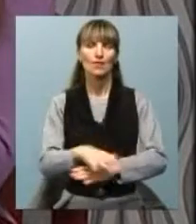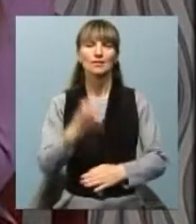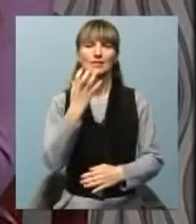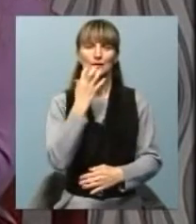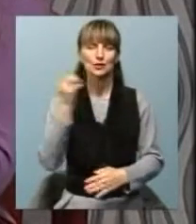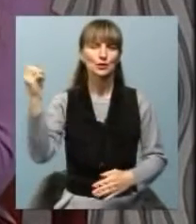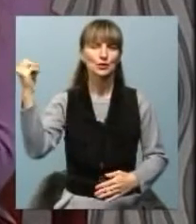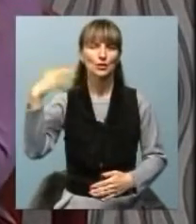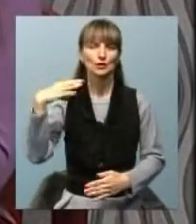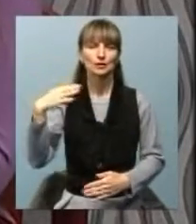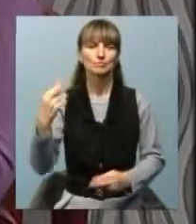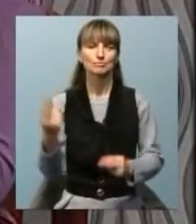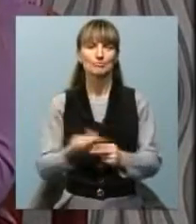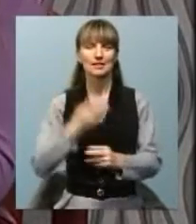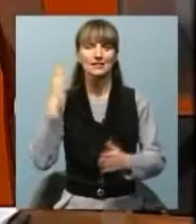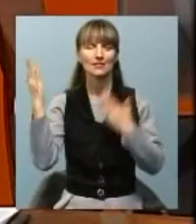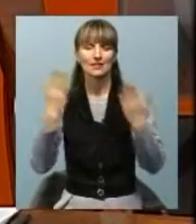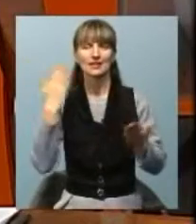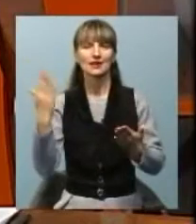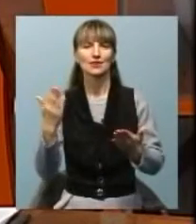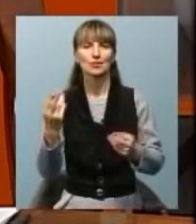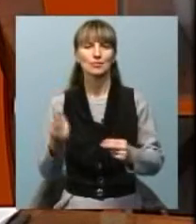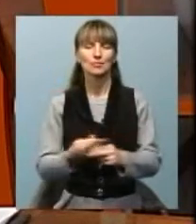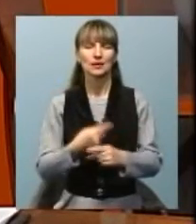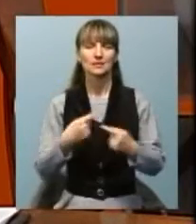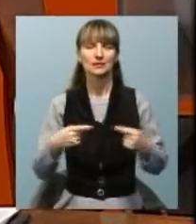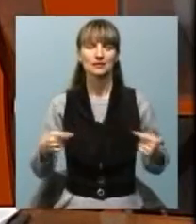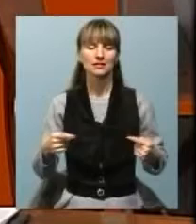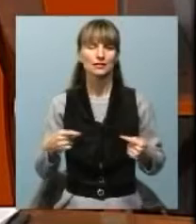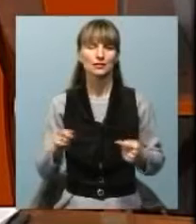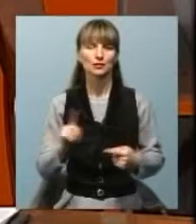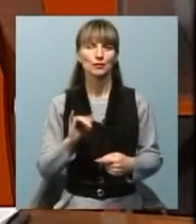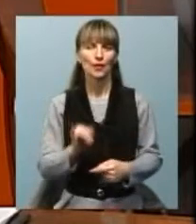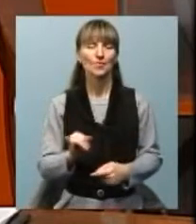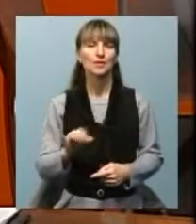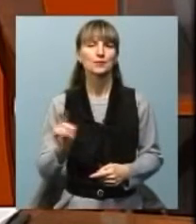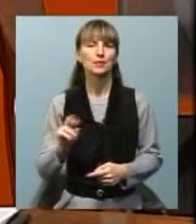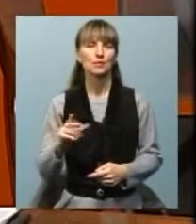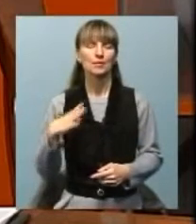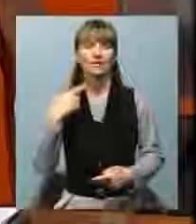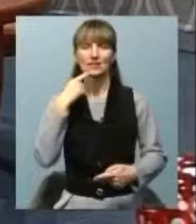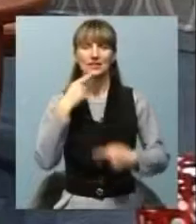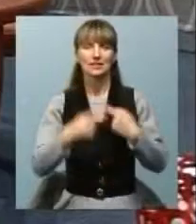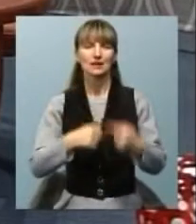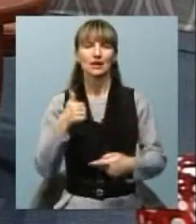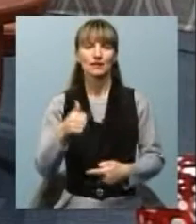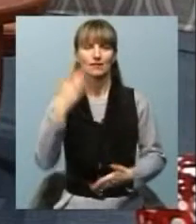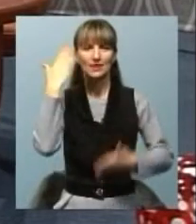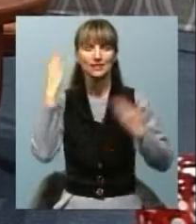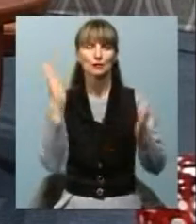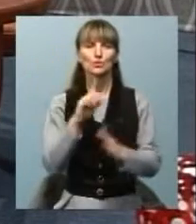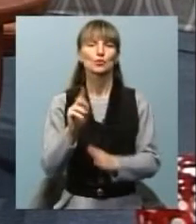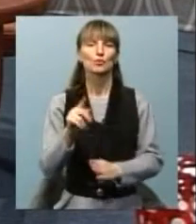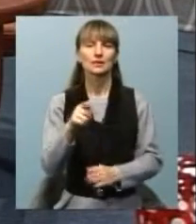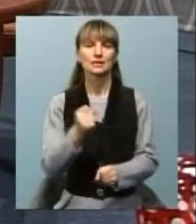теплу, сонячну, безвітряну, без всяких різних аномалій, а щоб була постійно гарна, дуже така весела погода. Що б